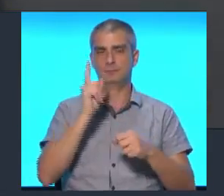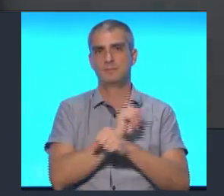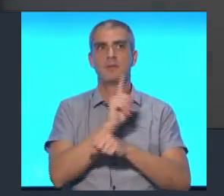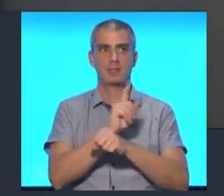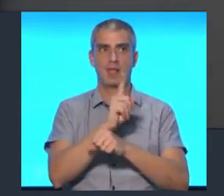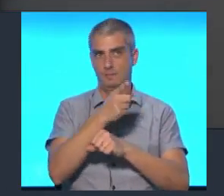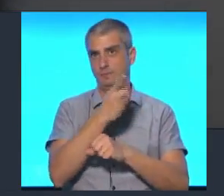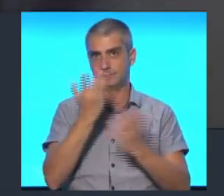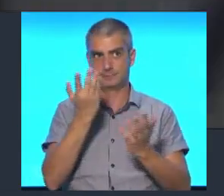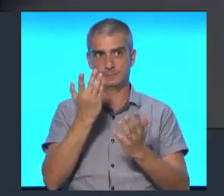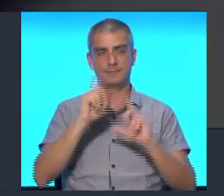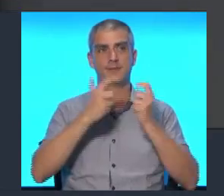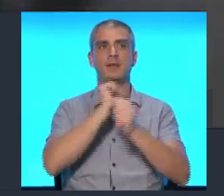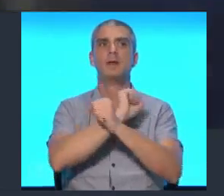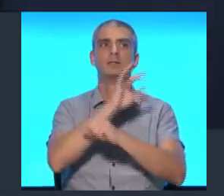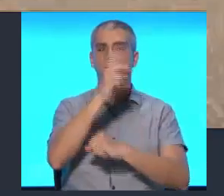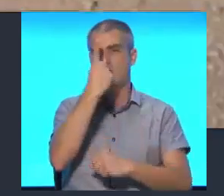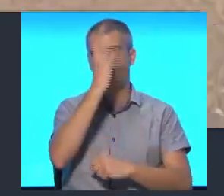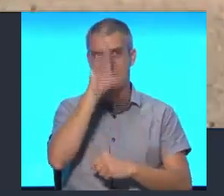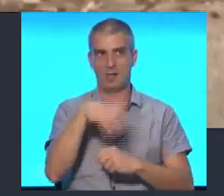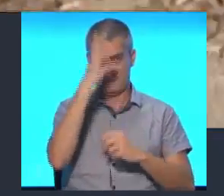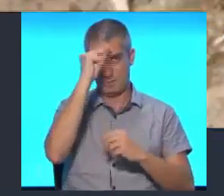כאמור, למעצרו של אחד החשודים.